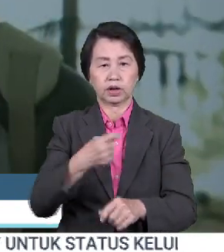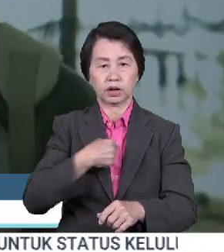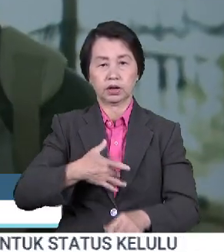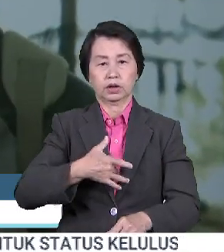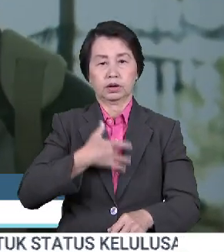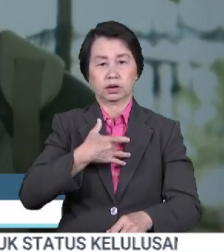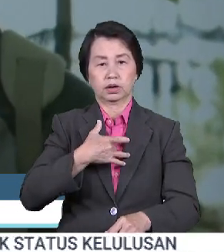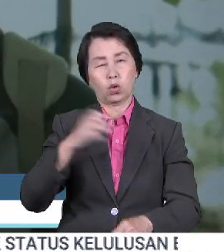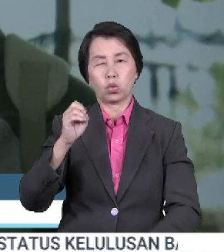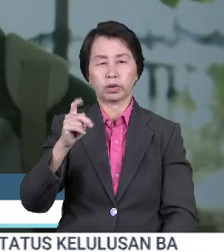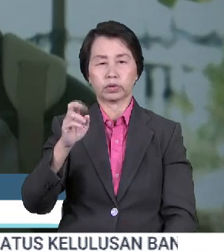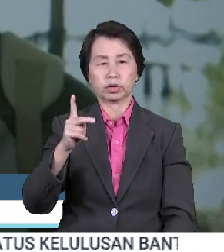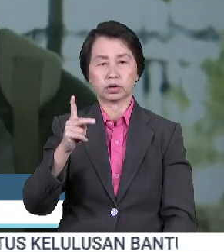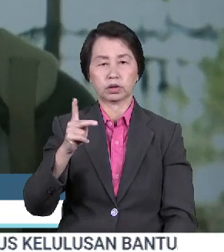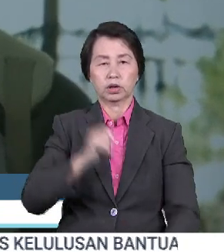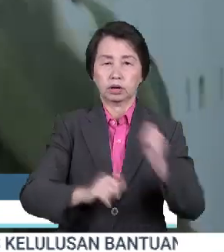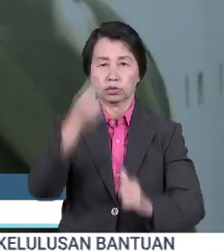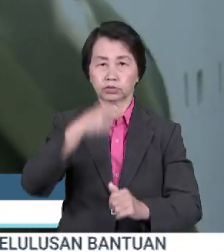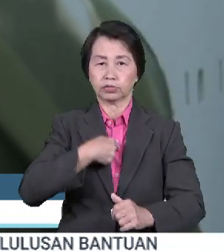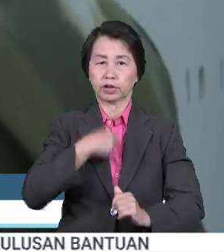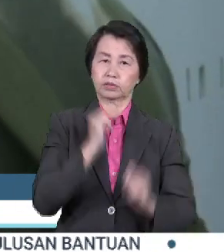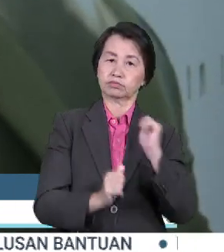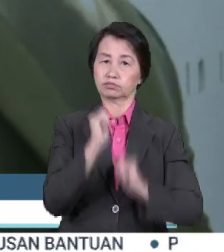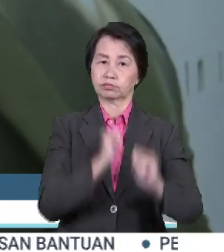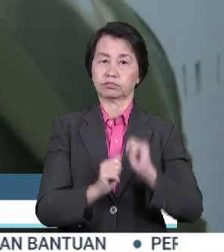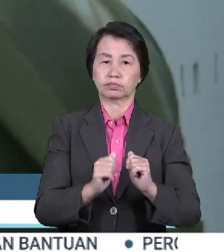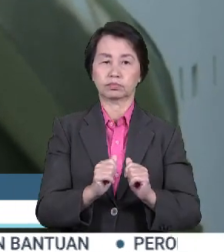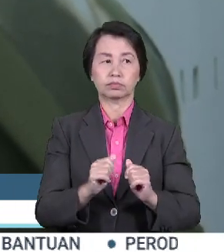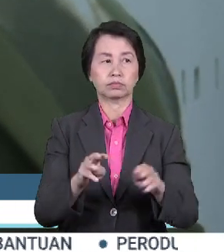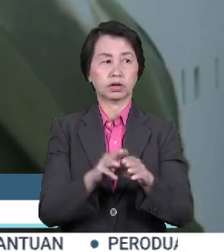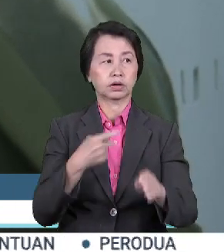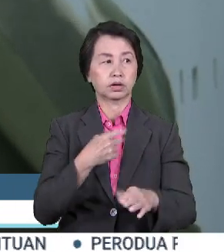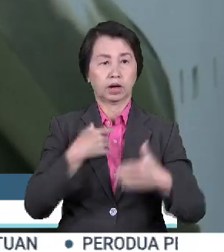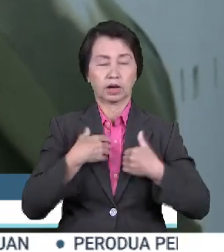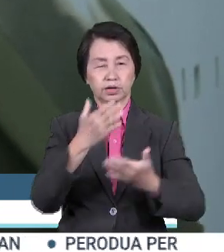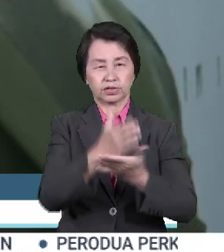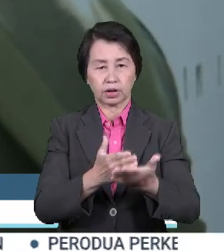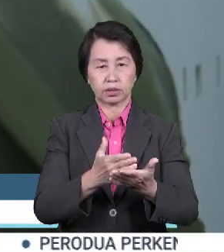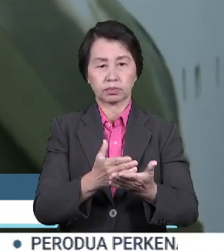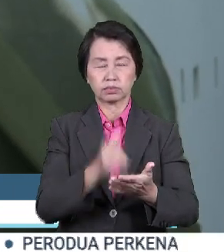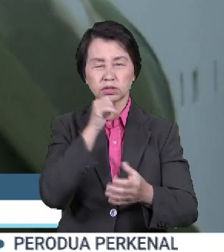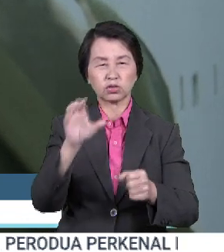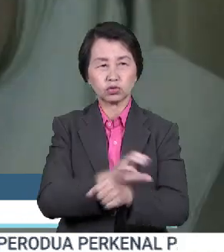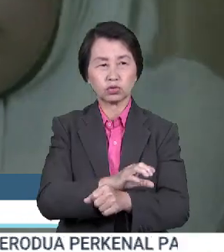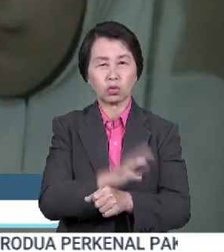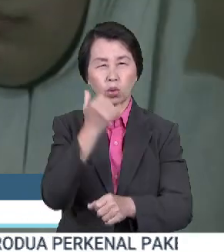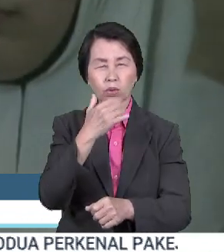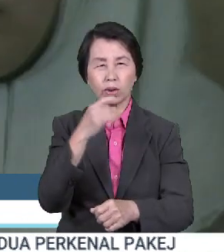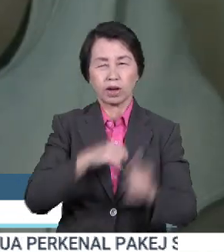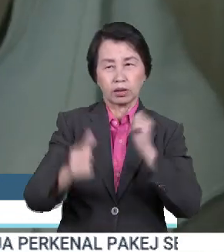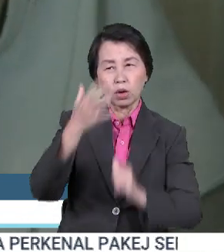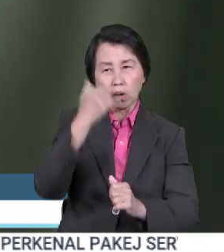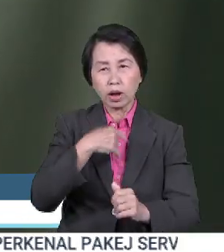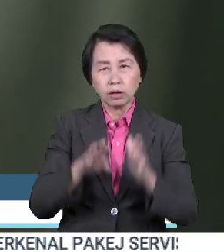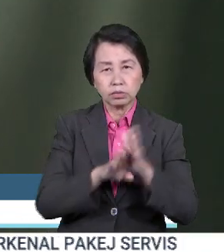rasa okey, watak ni menarik untuk saya bawa kan. Macam kita ada setengah naskah, saya rasa macam tak cukup lah watak ni, kenapa dia macam ni,